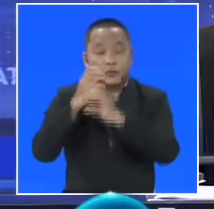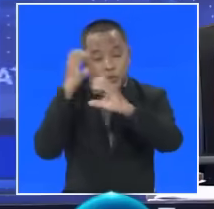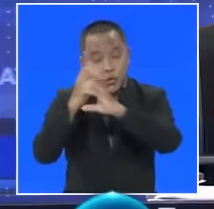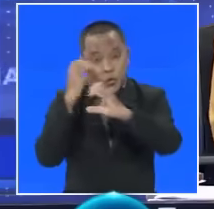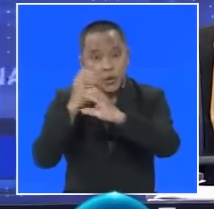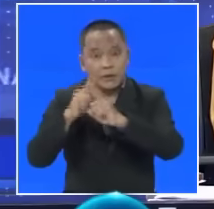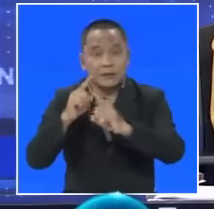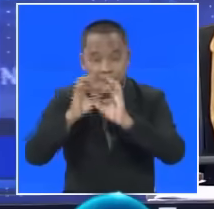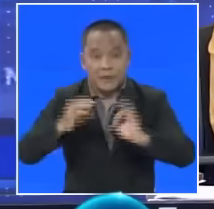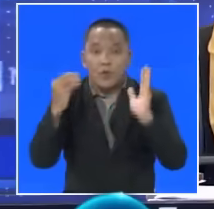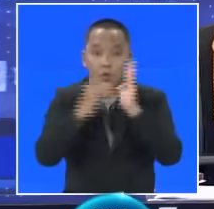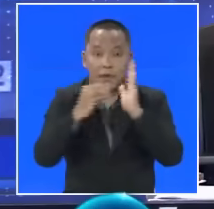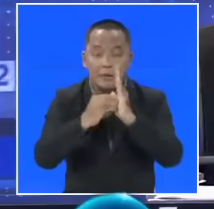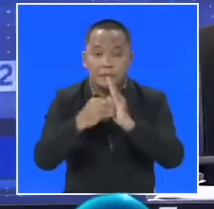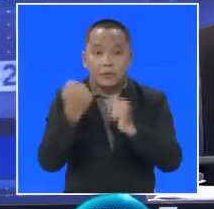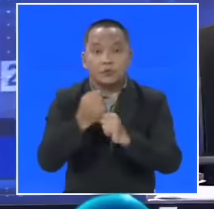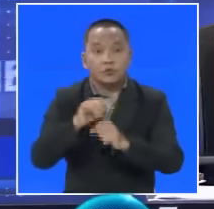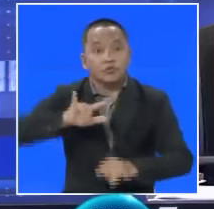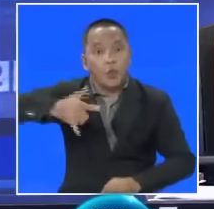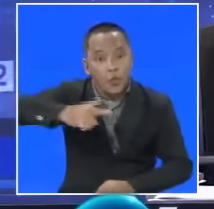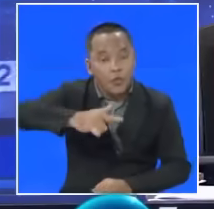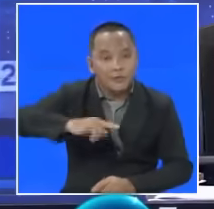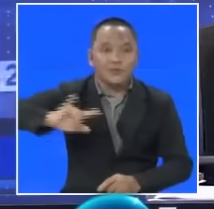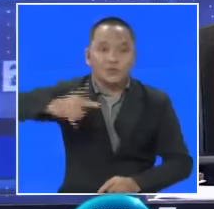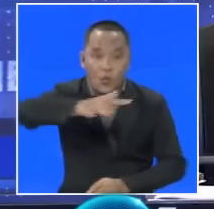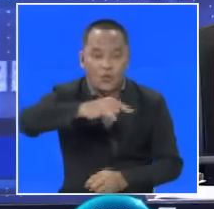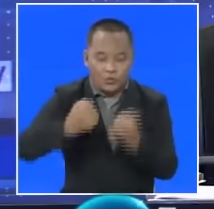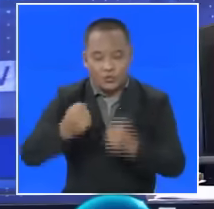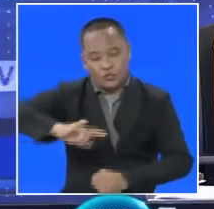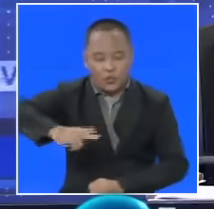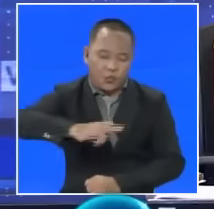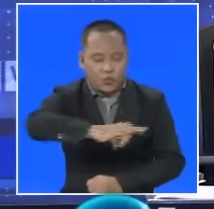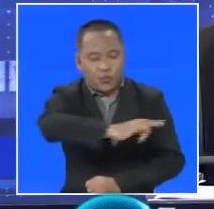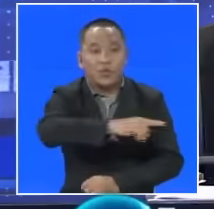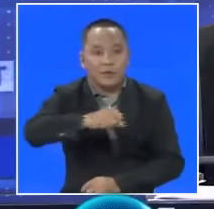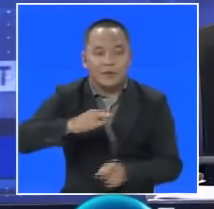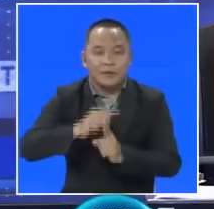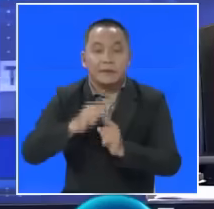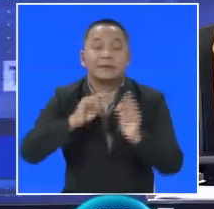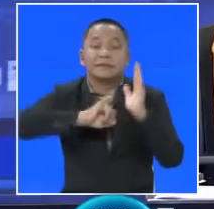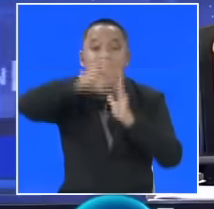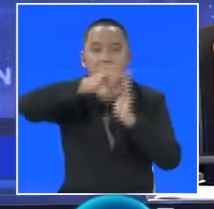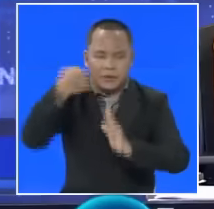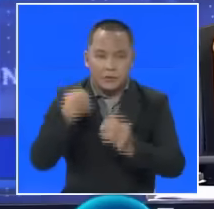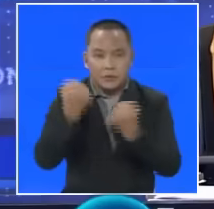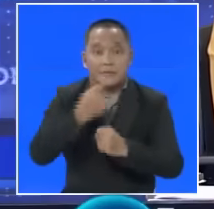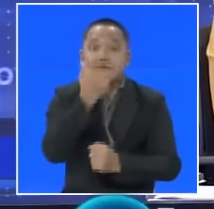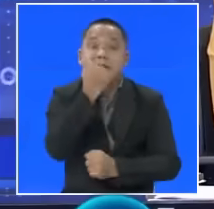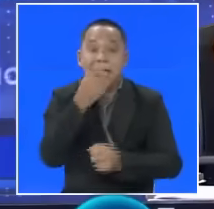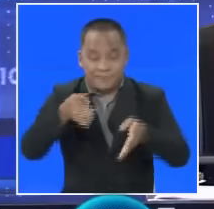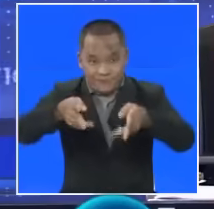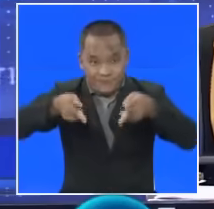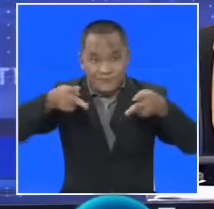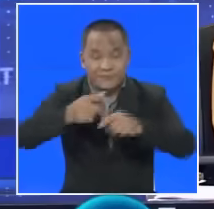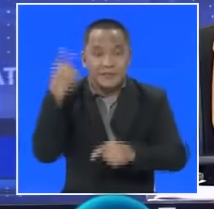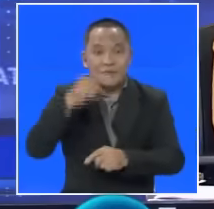างหลักๆกรุงเทพมีรถอะไรรถตุ๊กๆ ใช่ ใช่ไหมคะ ท่องเที่ยวชอบมาก ใช่พอไปเชียงใหม่มีรถอะไร รถแดง รถแดงใช่ไหม